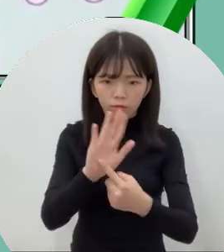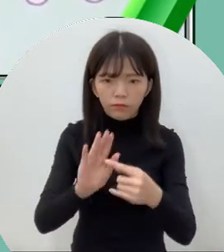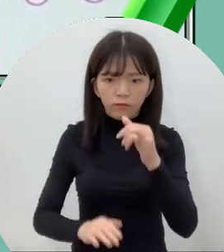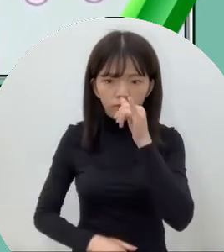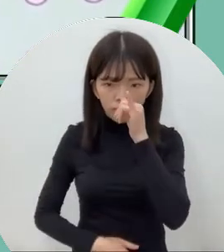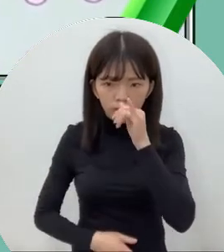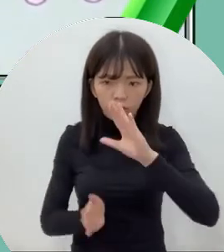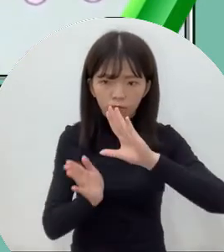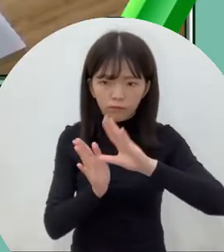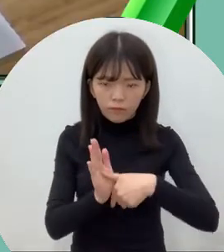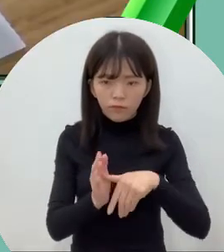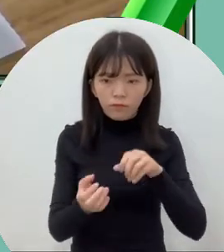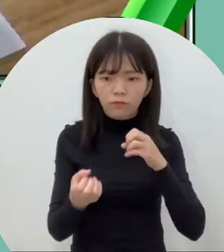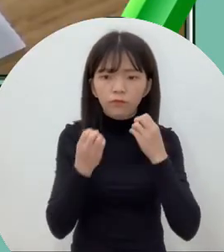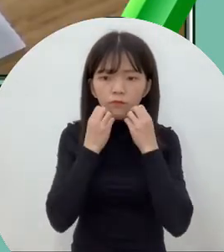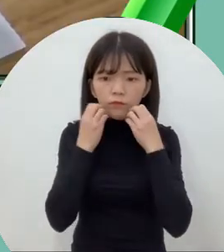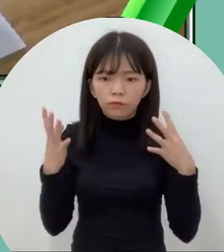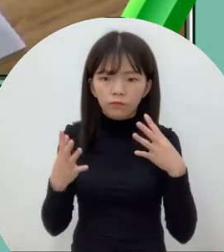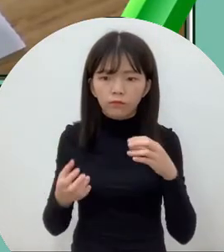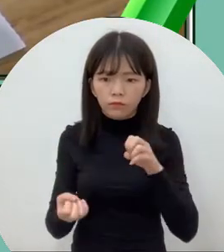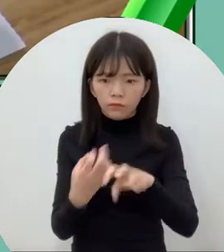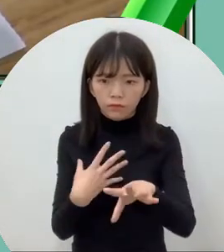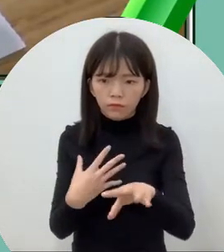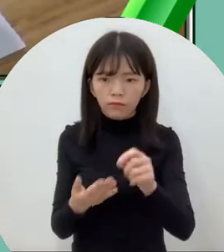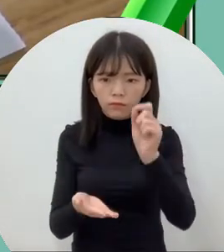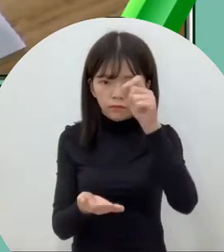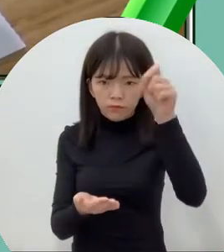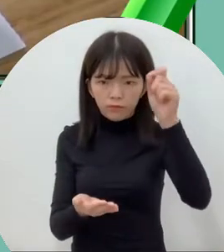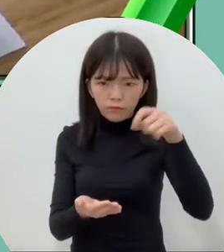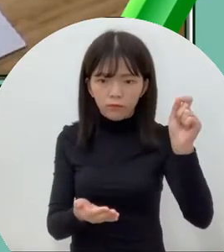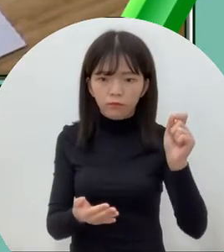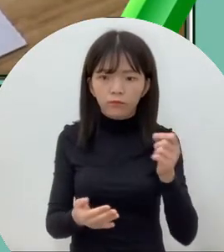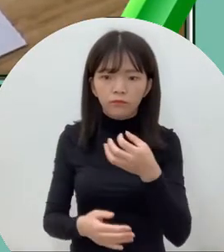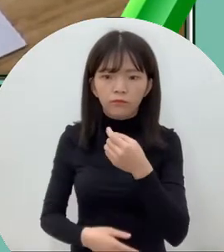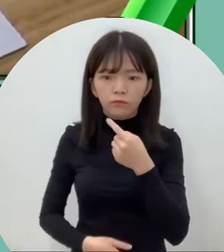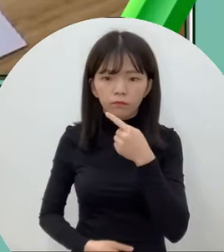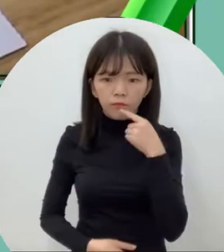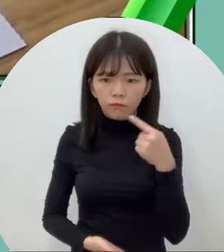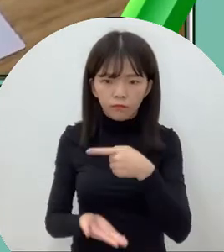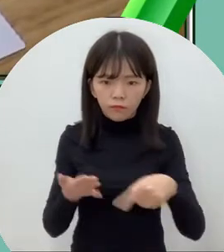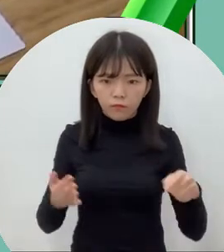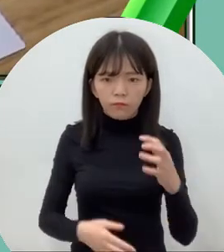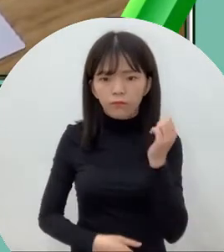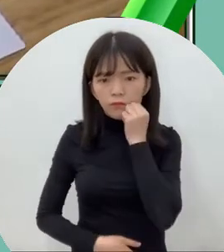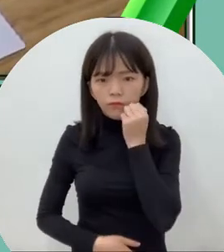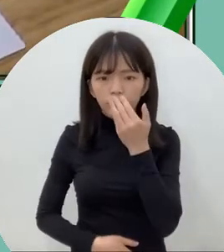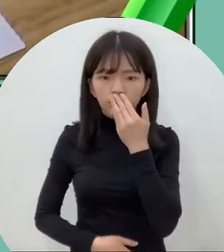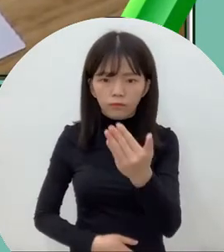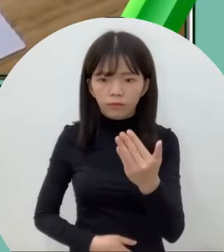표기 흔적이 있는 경우 중복 답안 등으로 채점되어 불이익을 받을 수 있습니다.